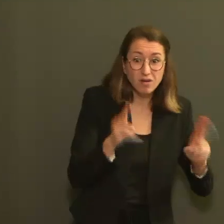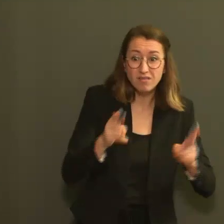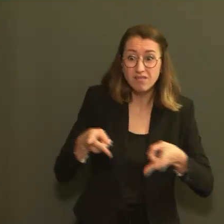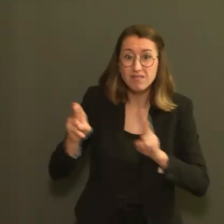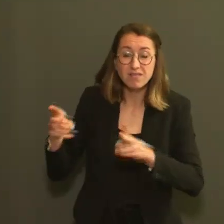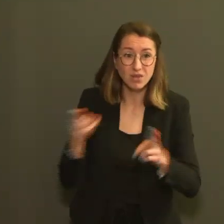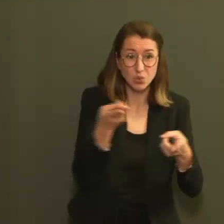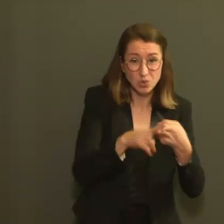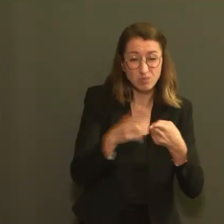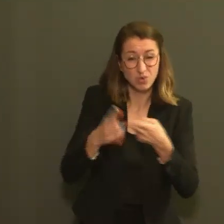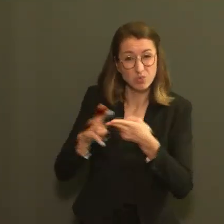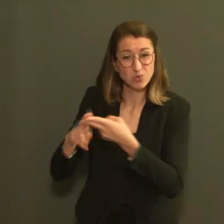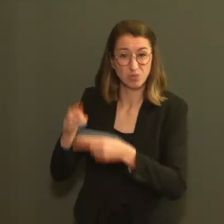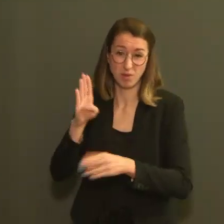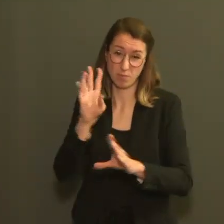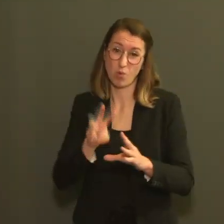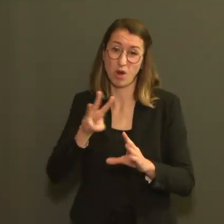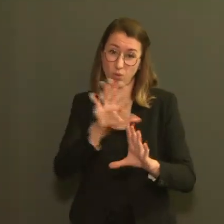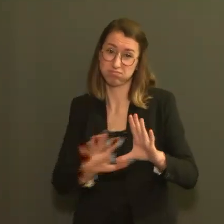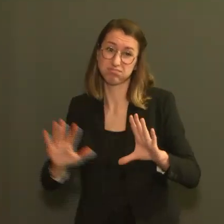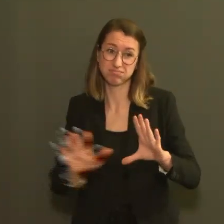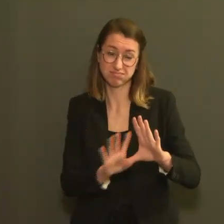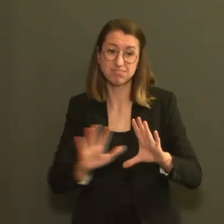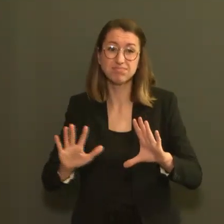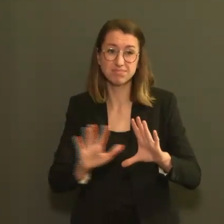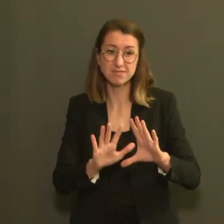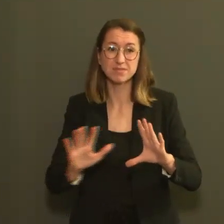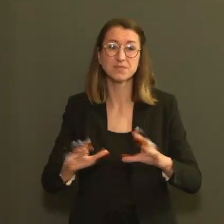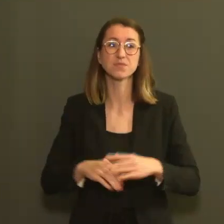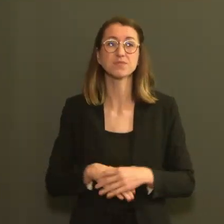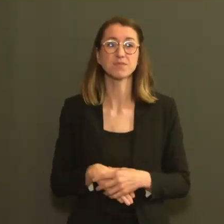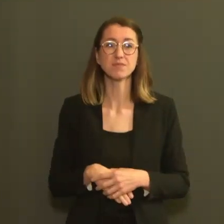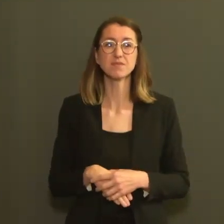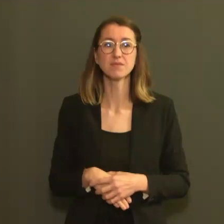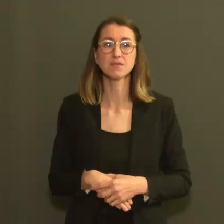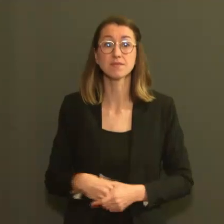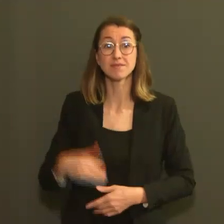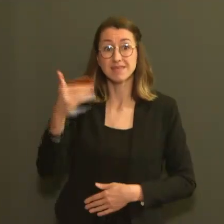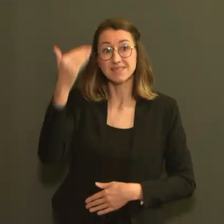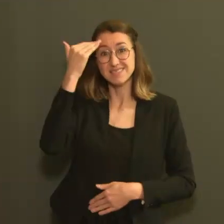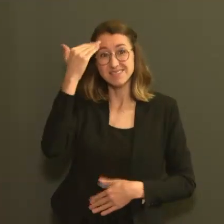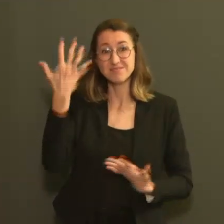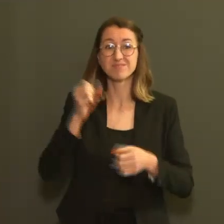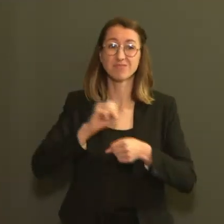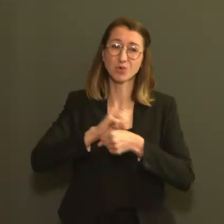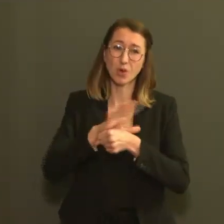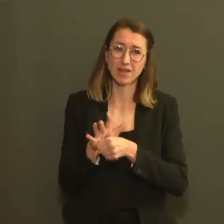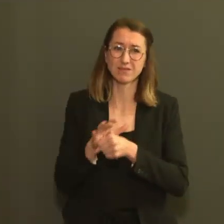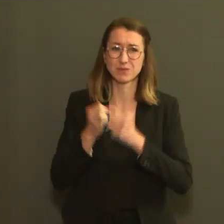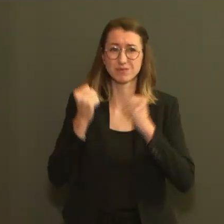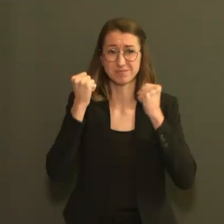Je vous rappelle que le doublement maximal prévu pour ce type de virus est tous les 3 jours.